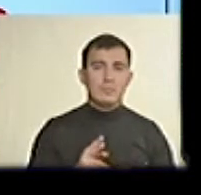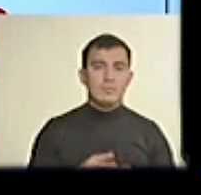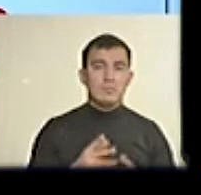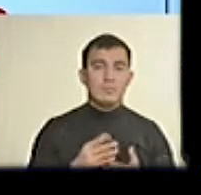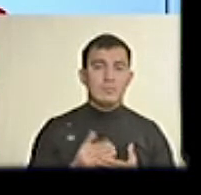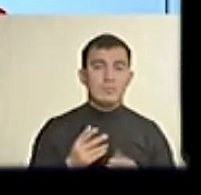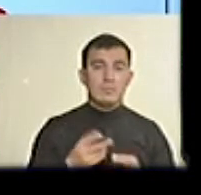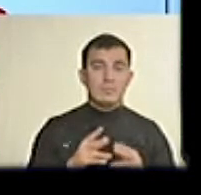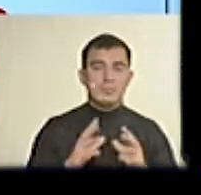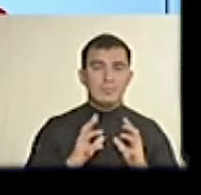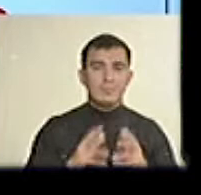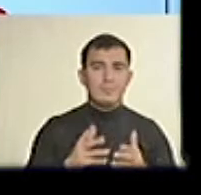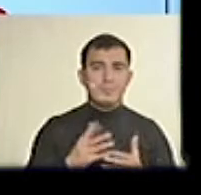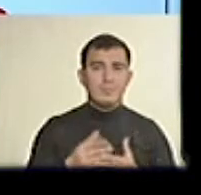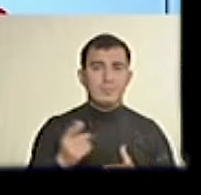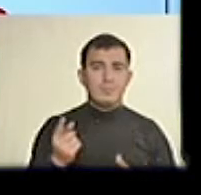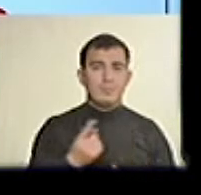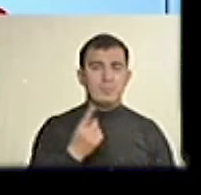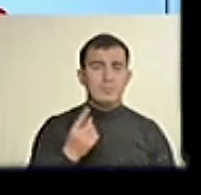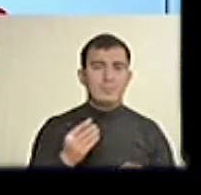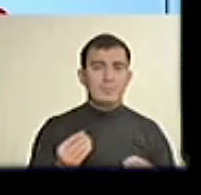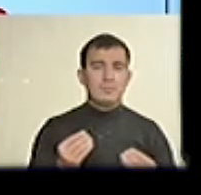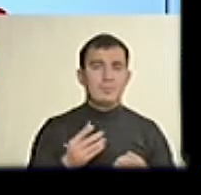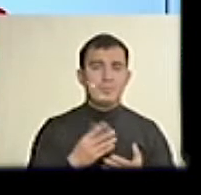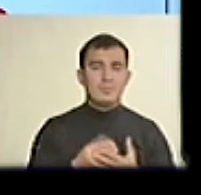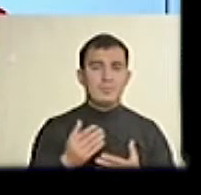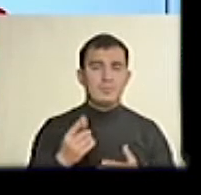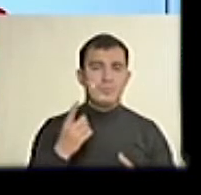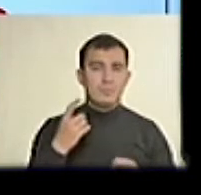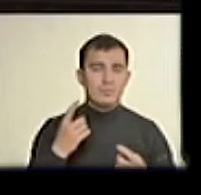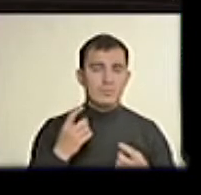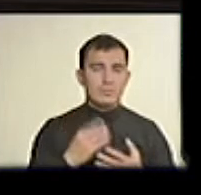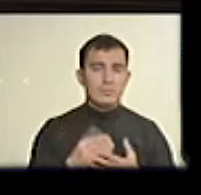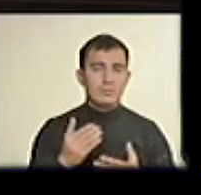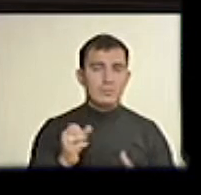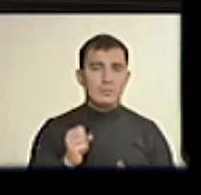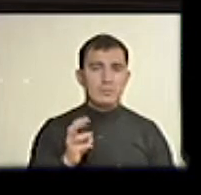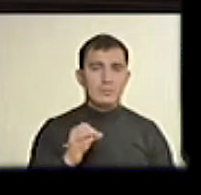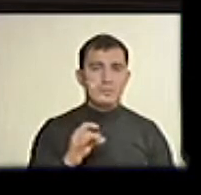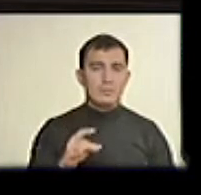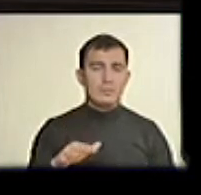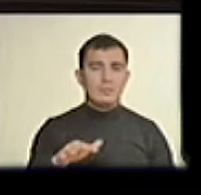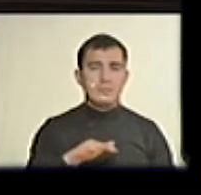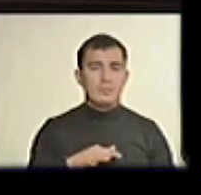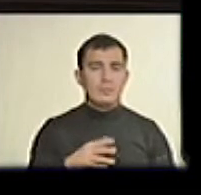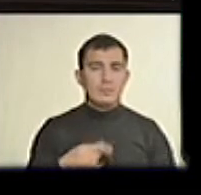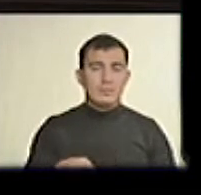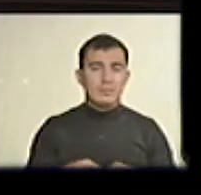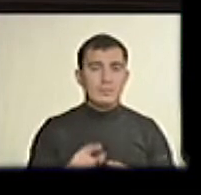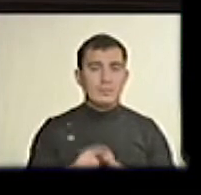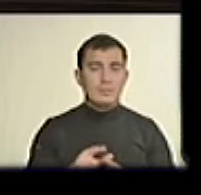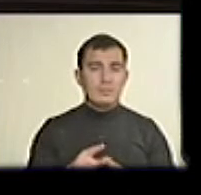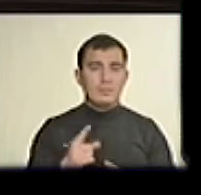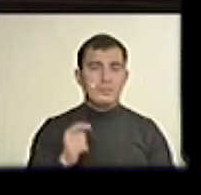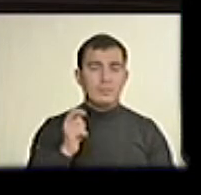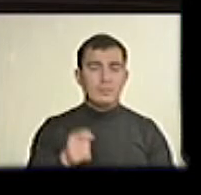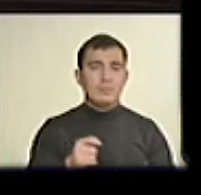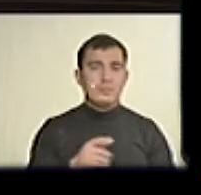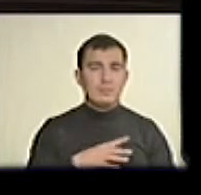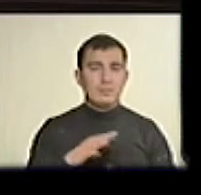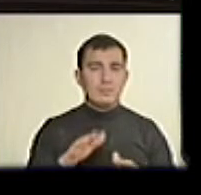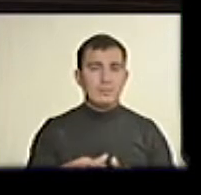husni deya ulug'langan? Buxoro amirligidagi qaysi shaharlar xuddi shunday nomlar bilan ulug'langan